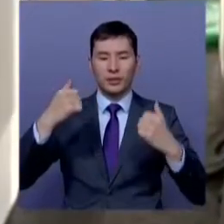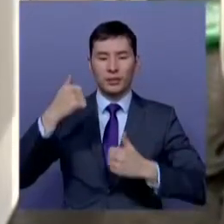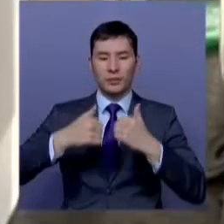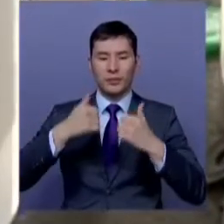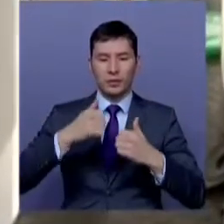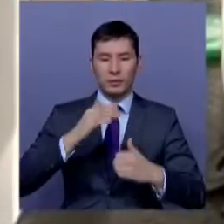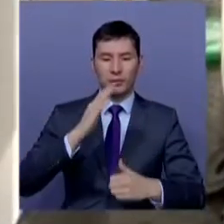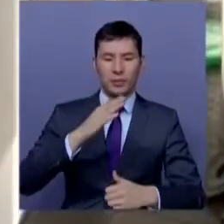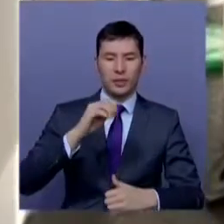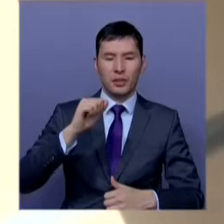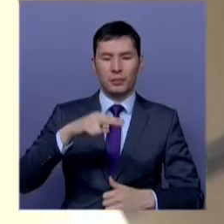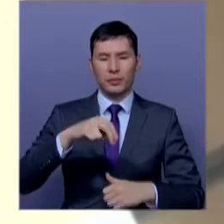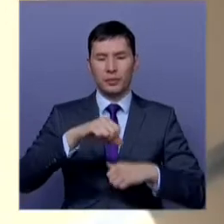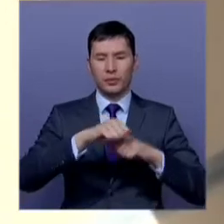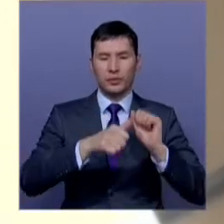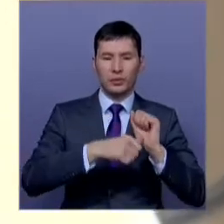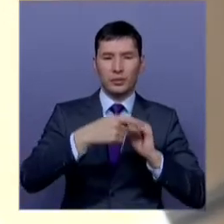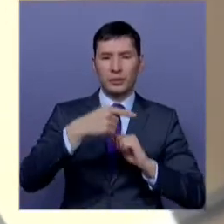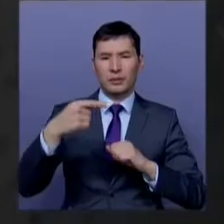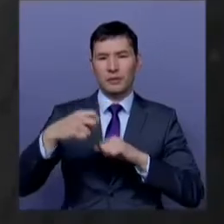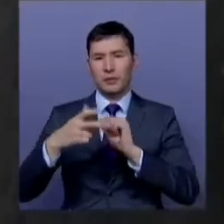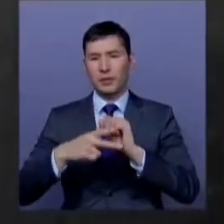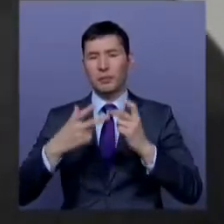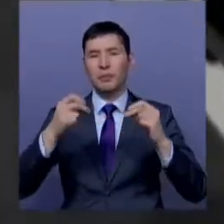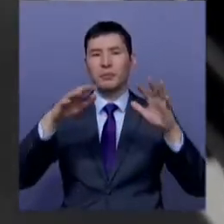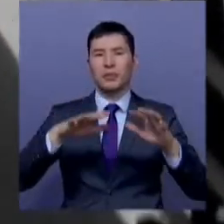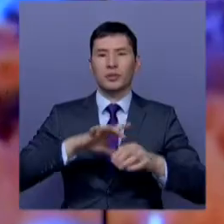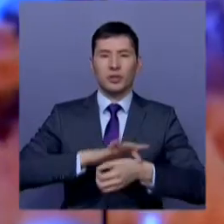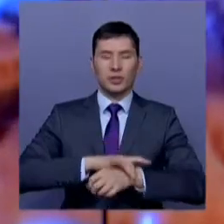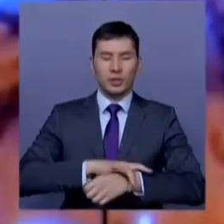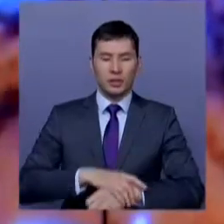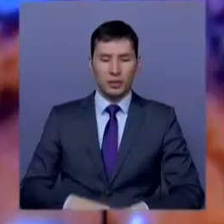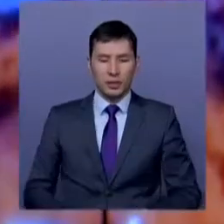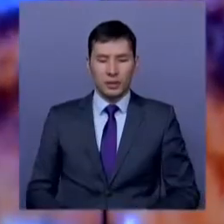мен 25-і аралығында Ташкентте өтетін болды.